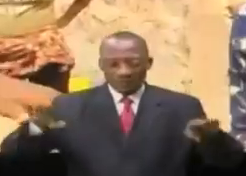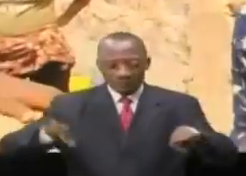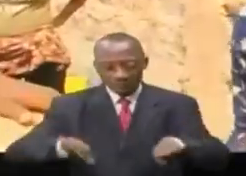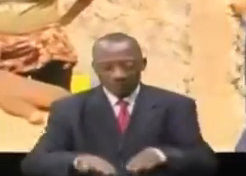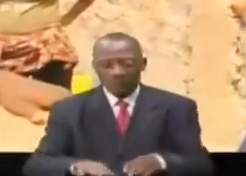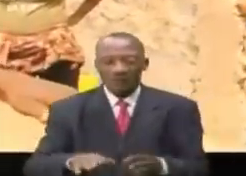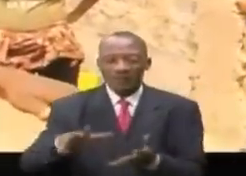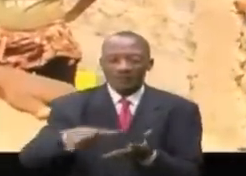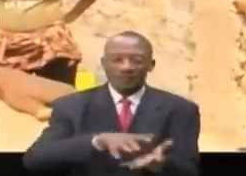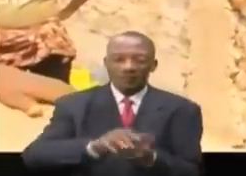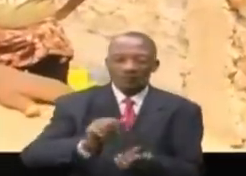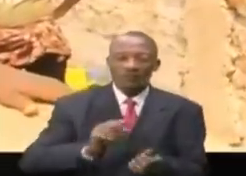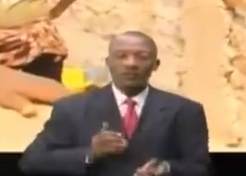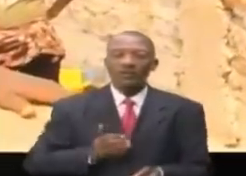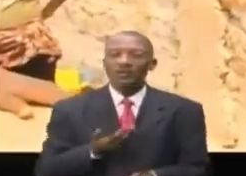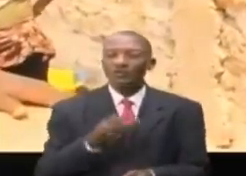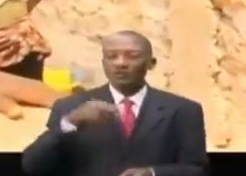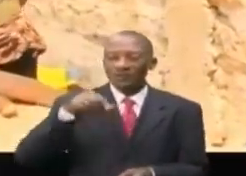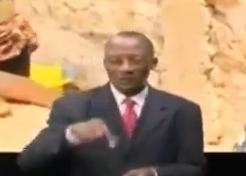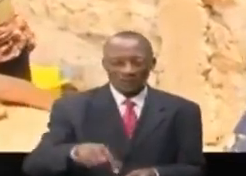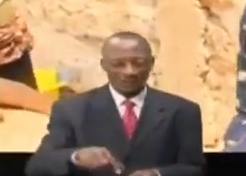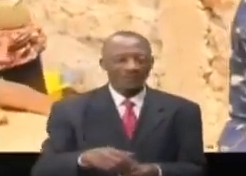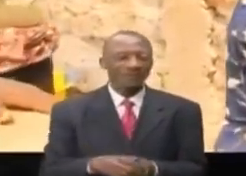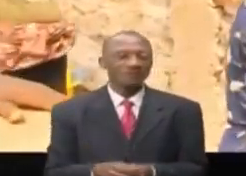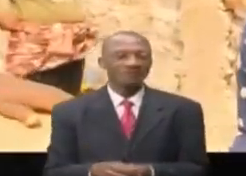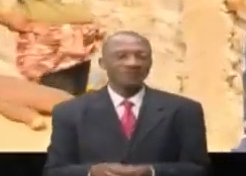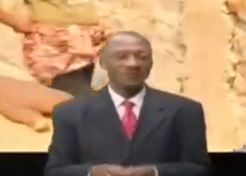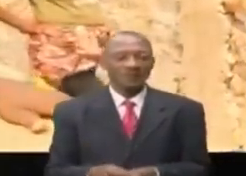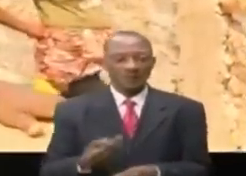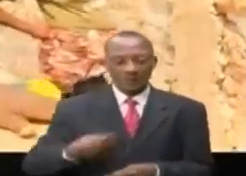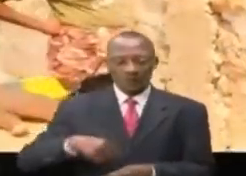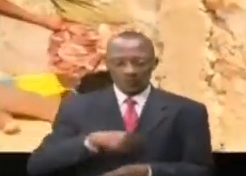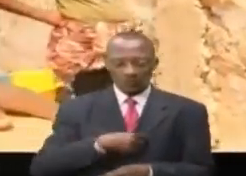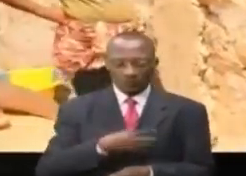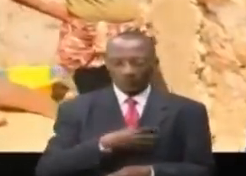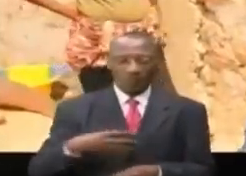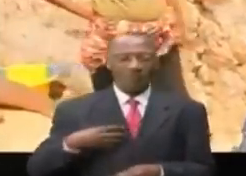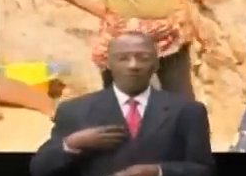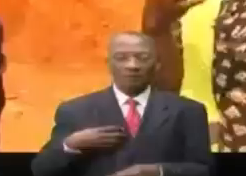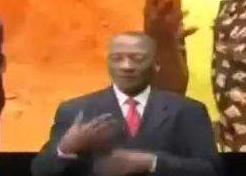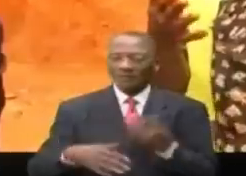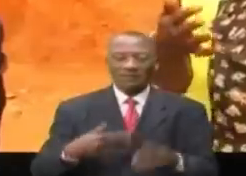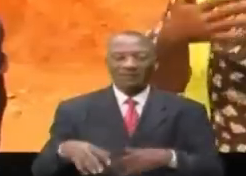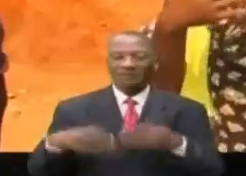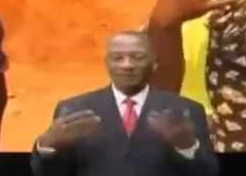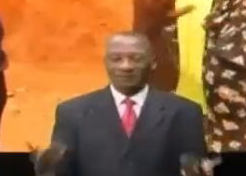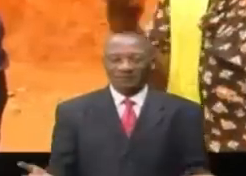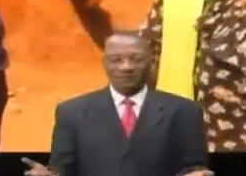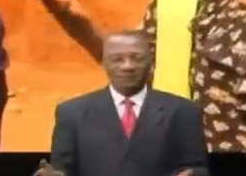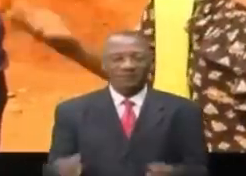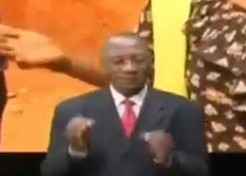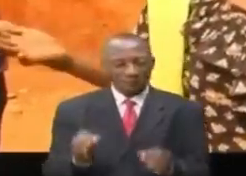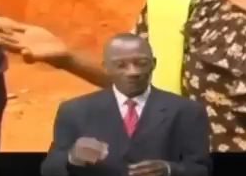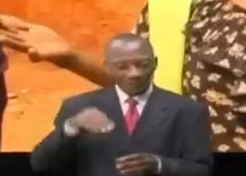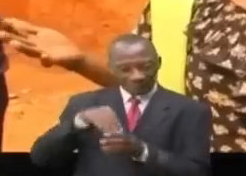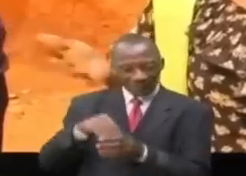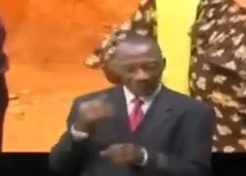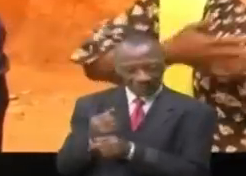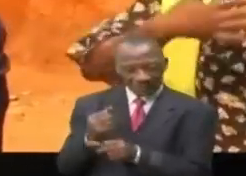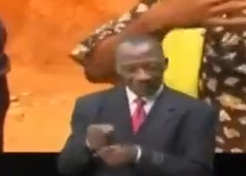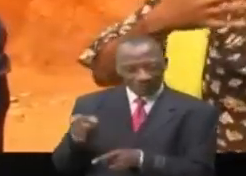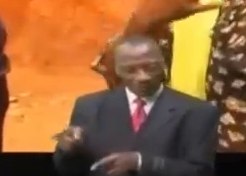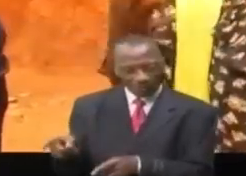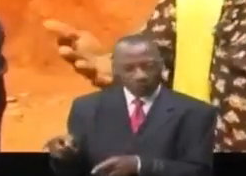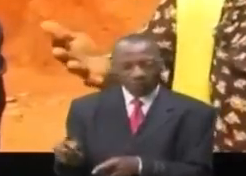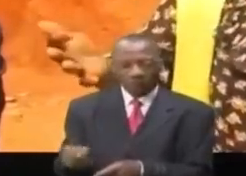sommes heureuses de ce genre de travaux parce que nous autres, nous n'avons pas étudié. Mais à travers ces pareils travaux,